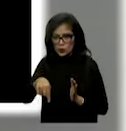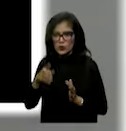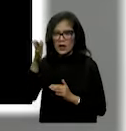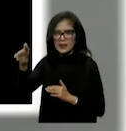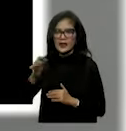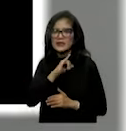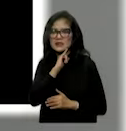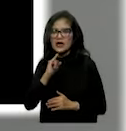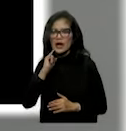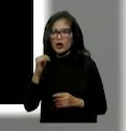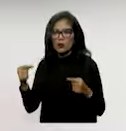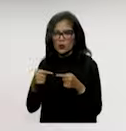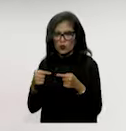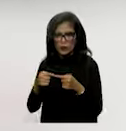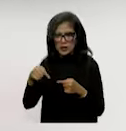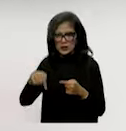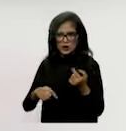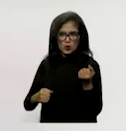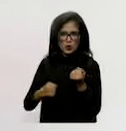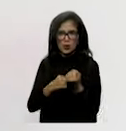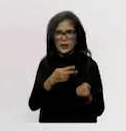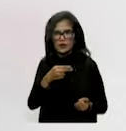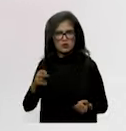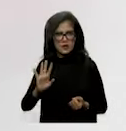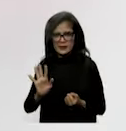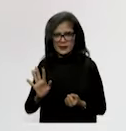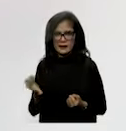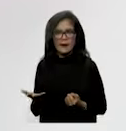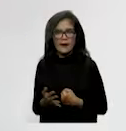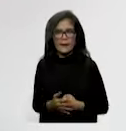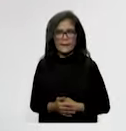memperjuangkan Palestina. Dari Jakarta, Tim Liputan iNews melaporkan.